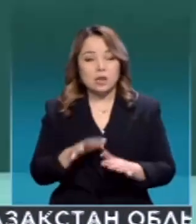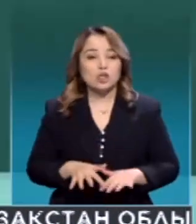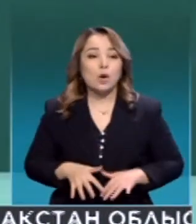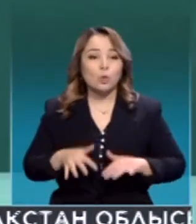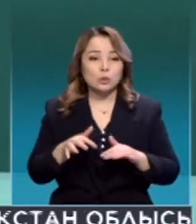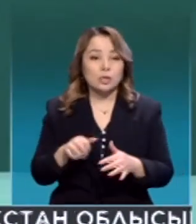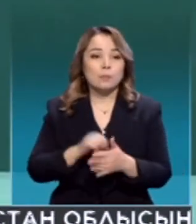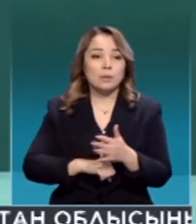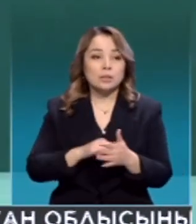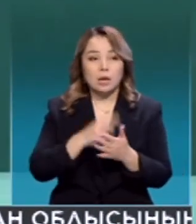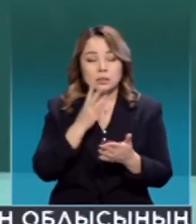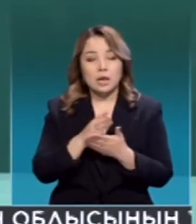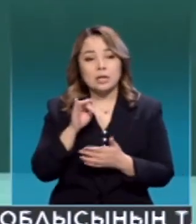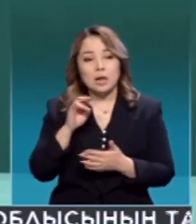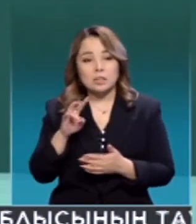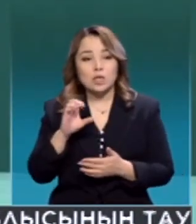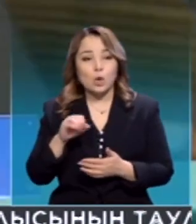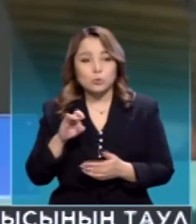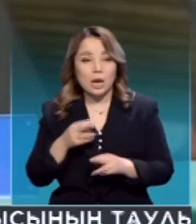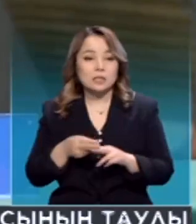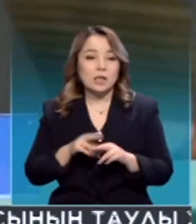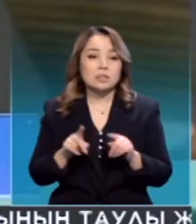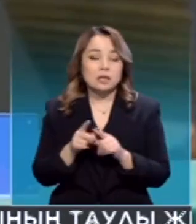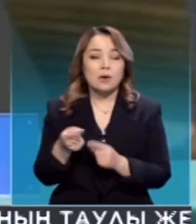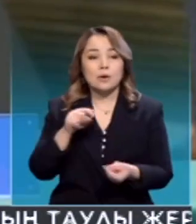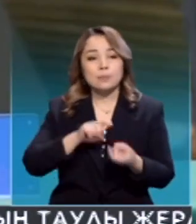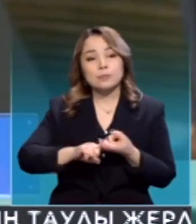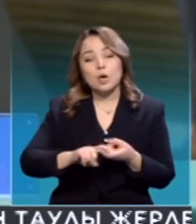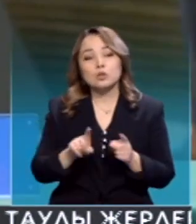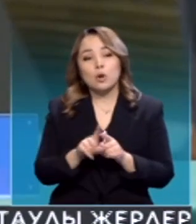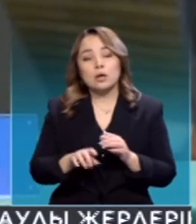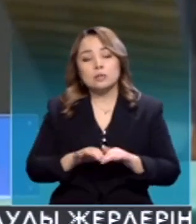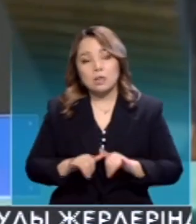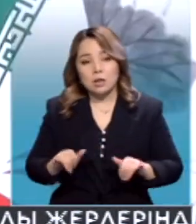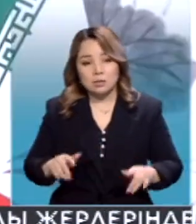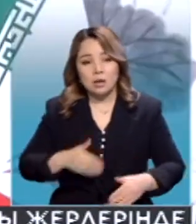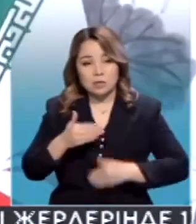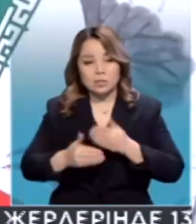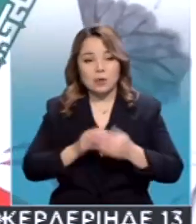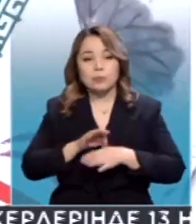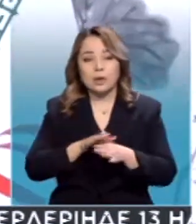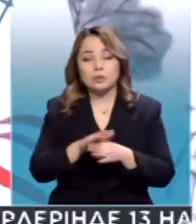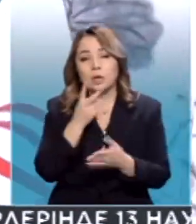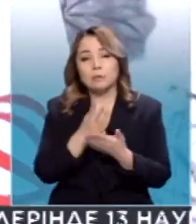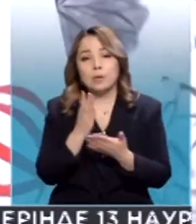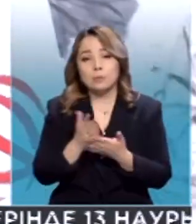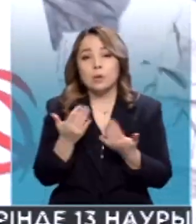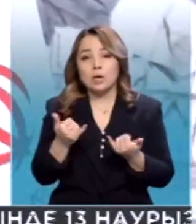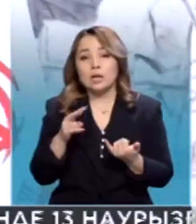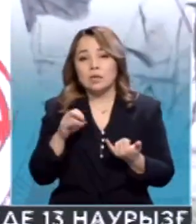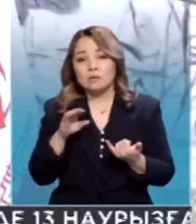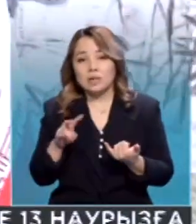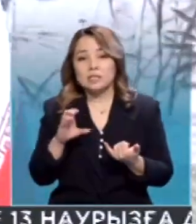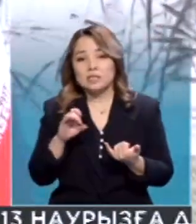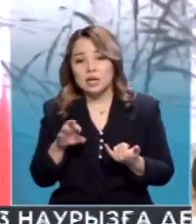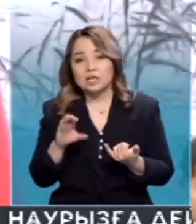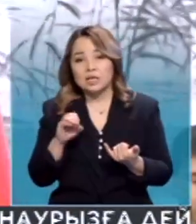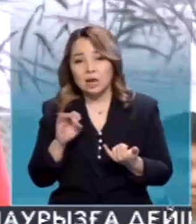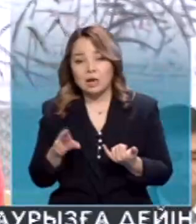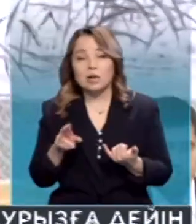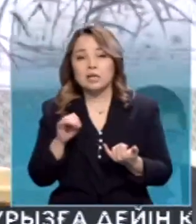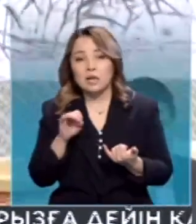шабуыл жасалды. Иран мен Саудия аймақтық үстемдікке ұмтылып келе жатқан елдер. Және де олар бүгінде Ливан,